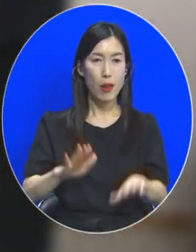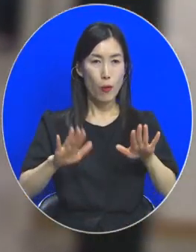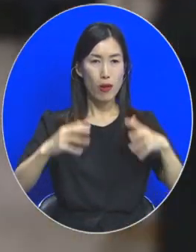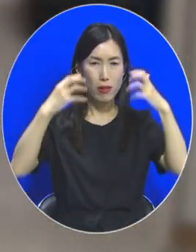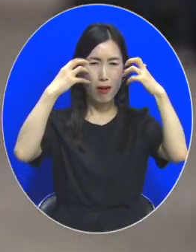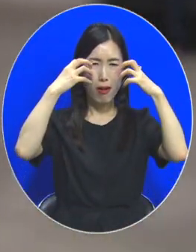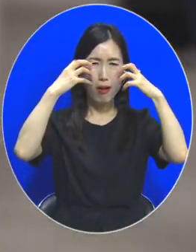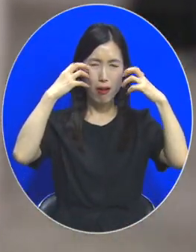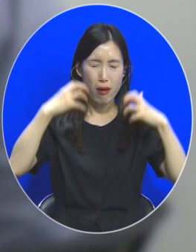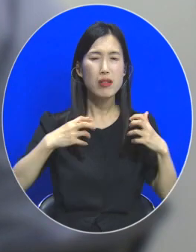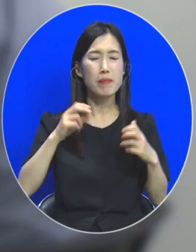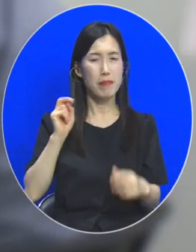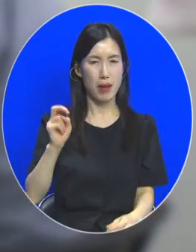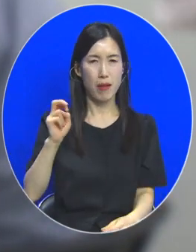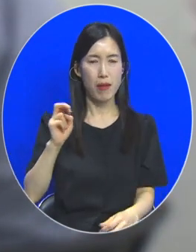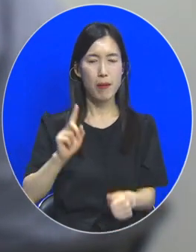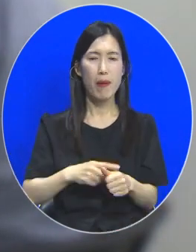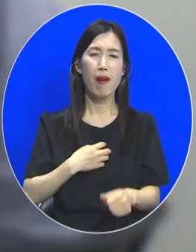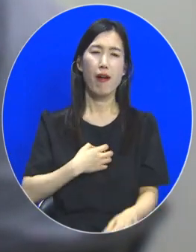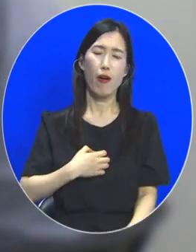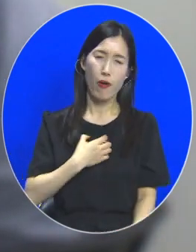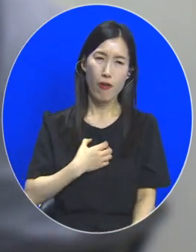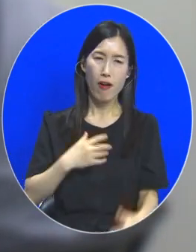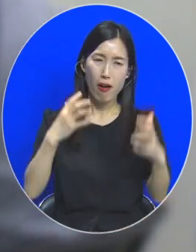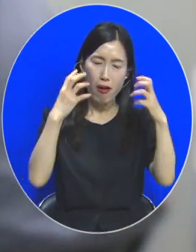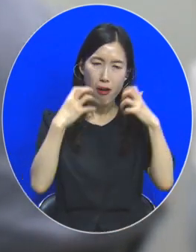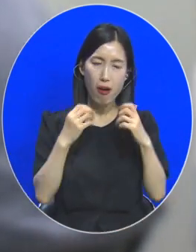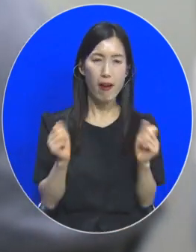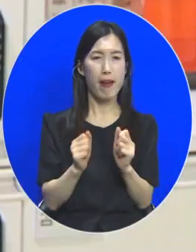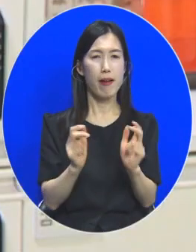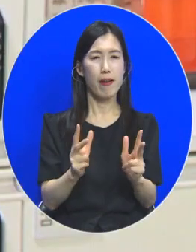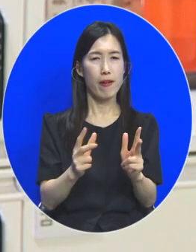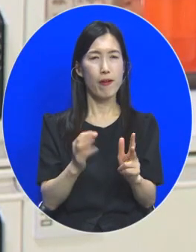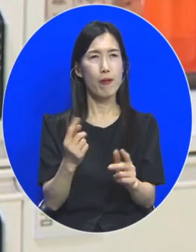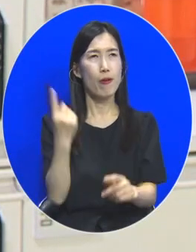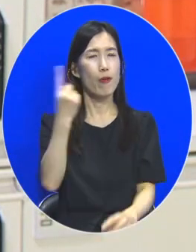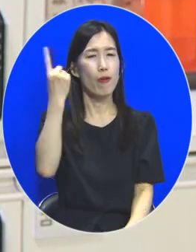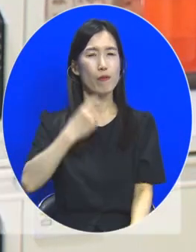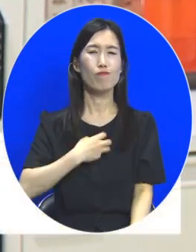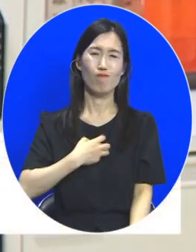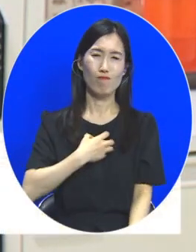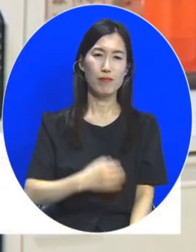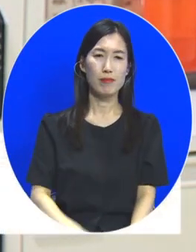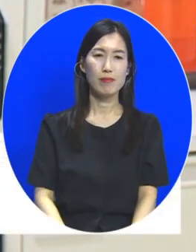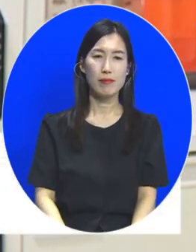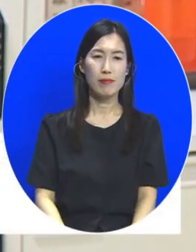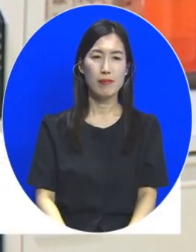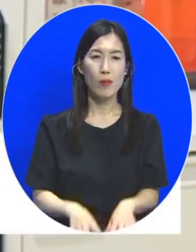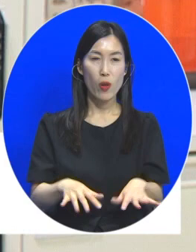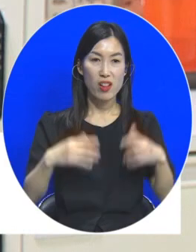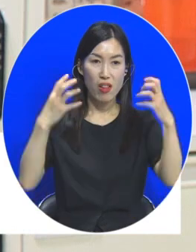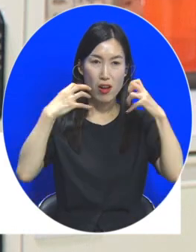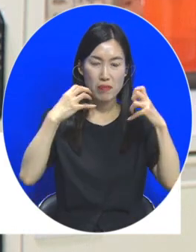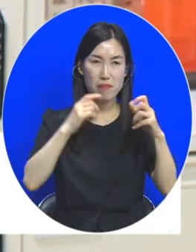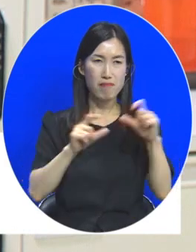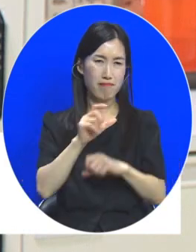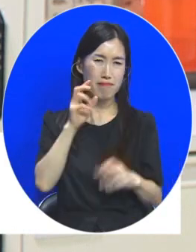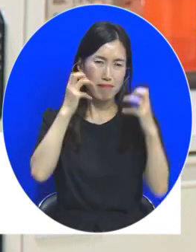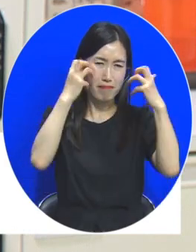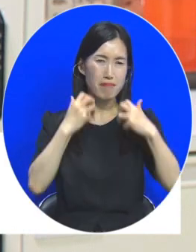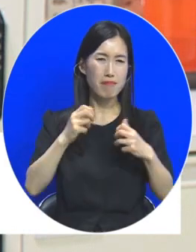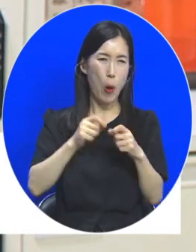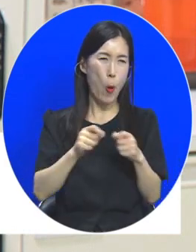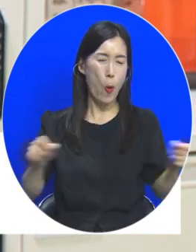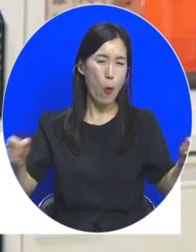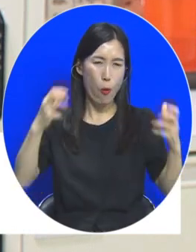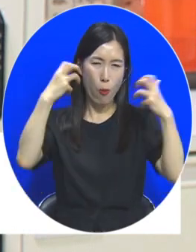전례없는 폭염이 예상되면서 무더위와 냉방비가 걱정입니다 올 여름에 더위가 무척 많다고